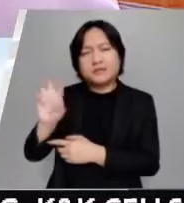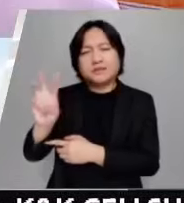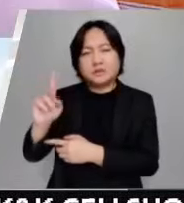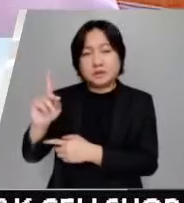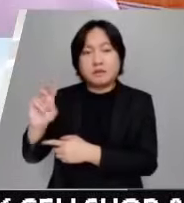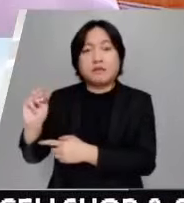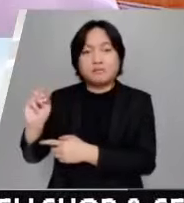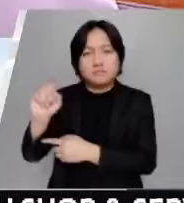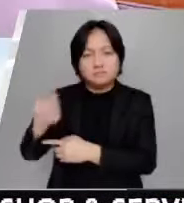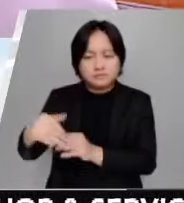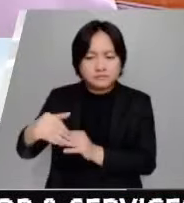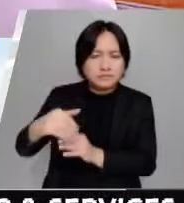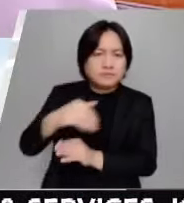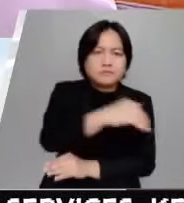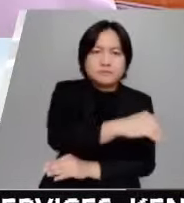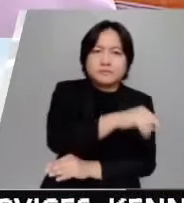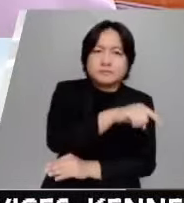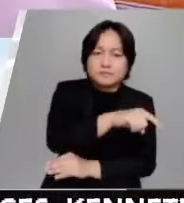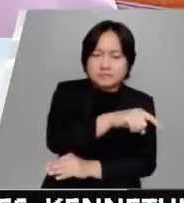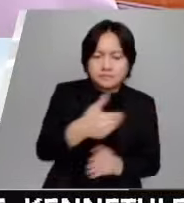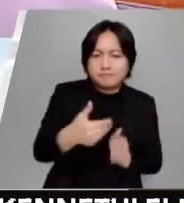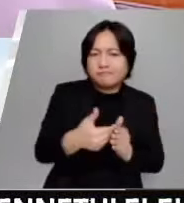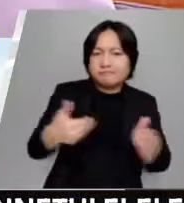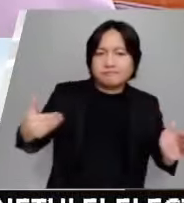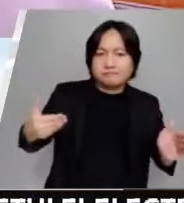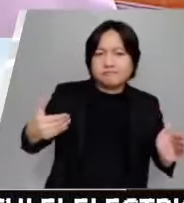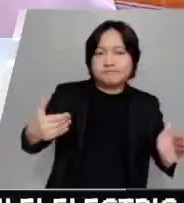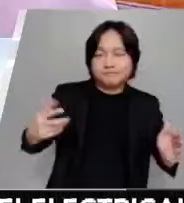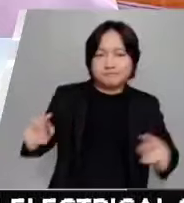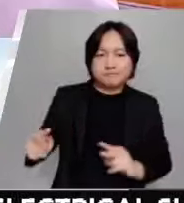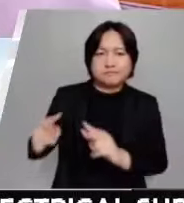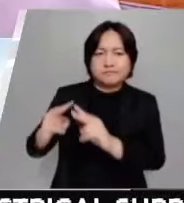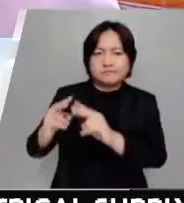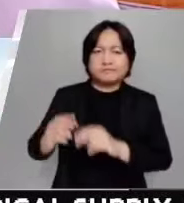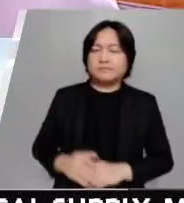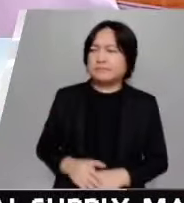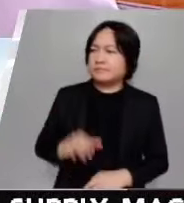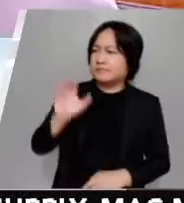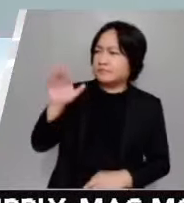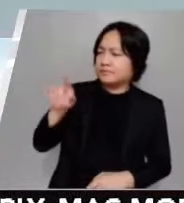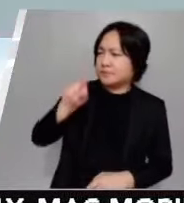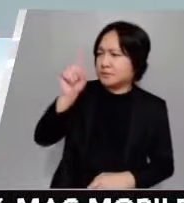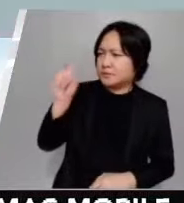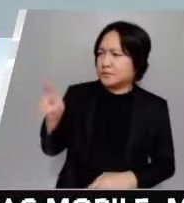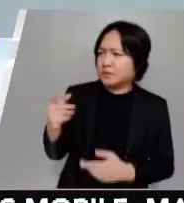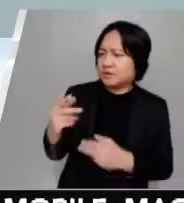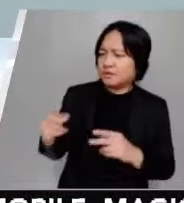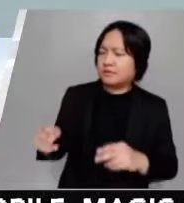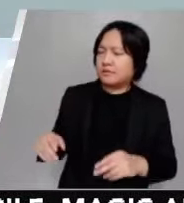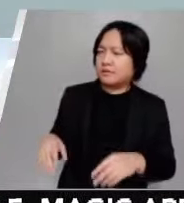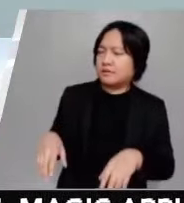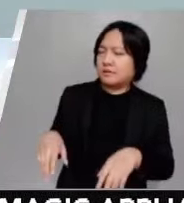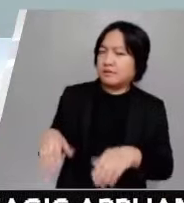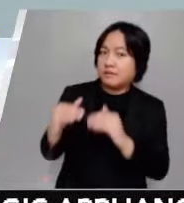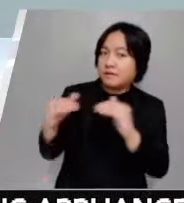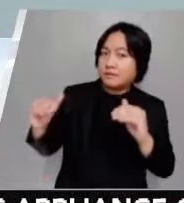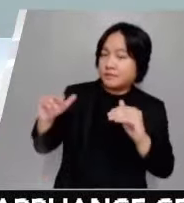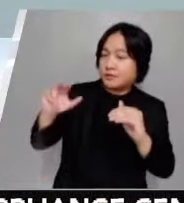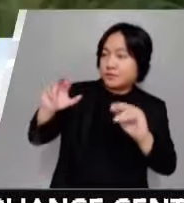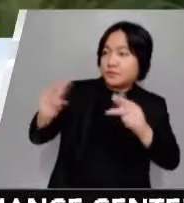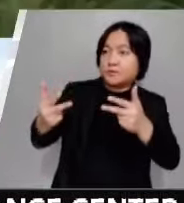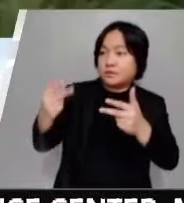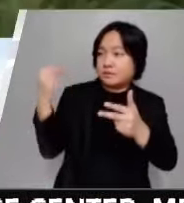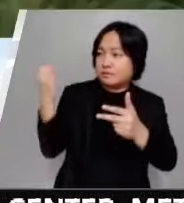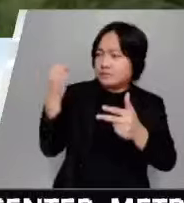magiging patayan pa para iakyat sa alert level 3 ang Bulkang Kanlaon director ah tinitingnan natin yung um Uh again